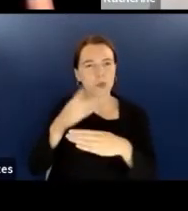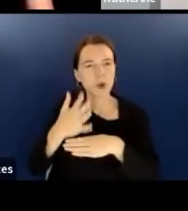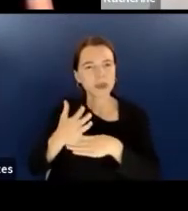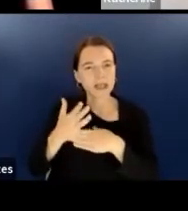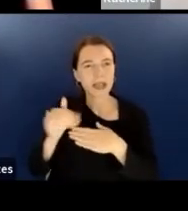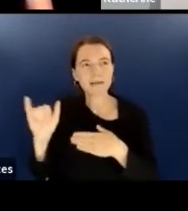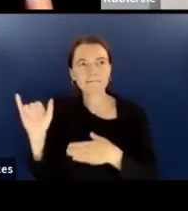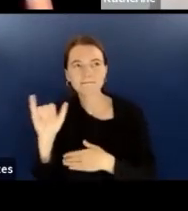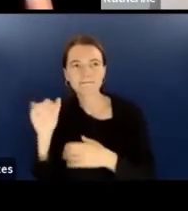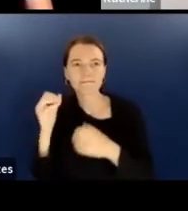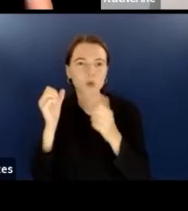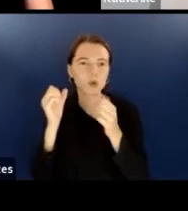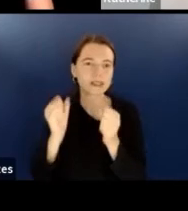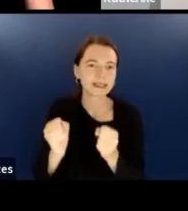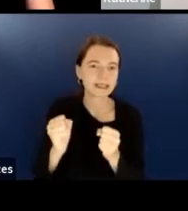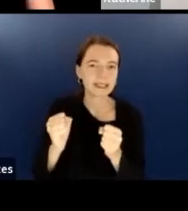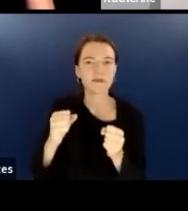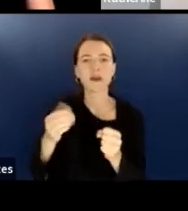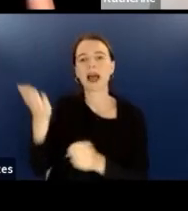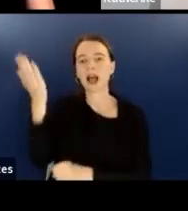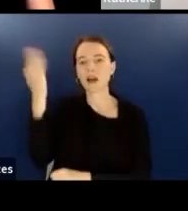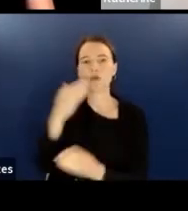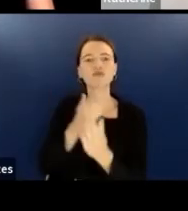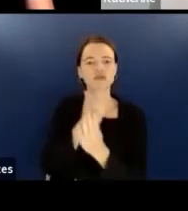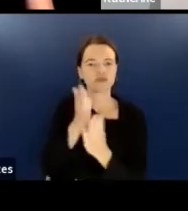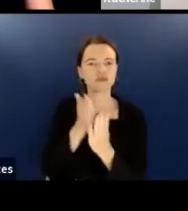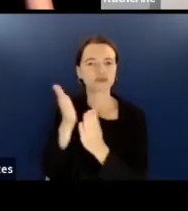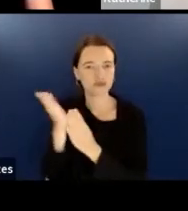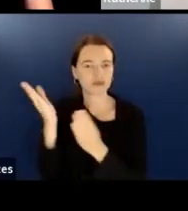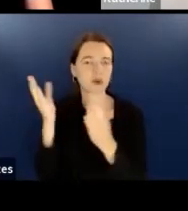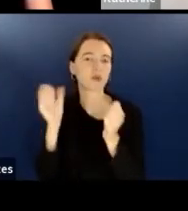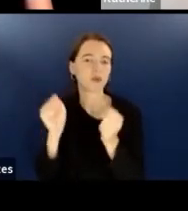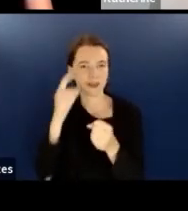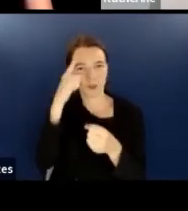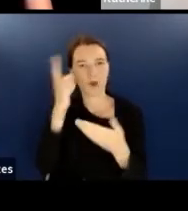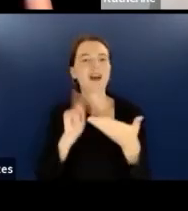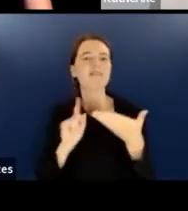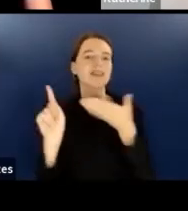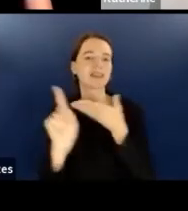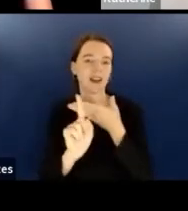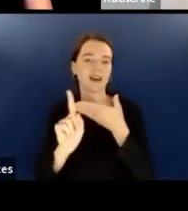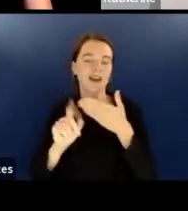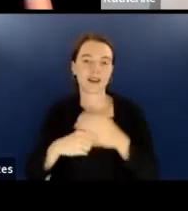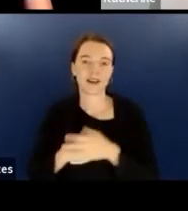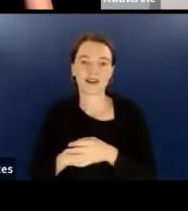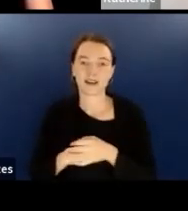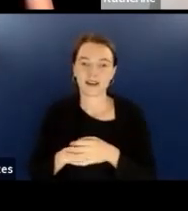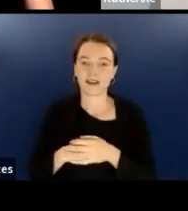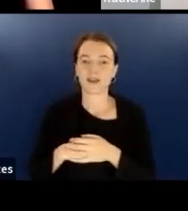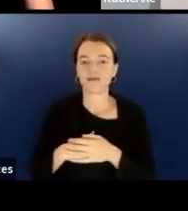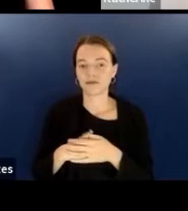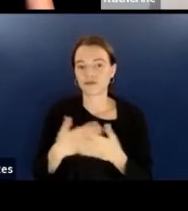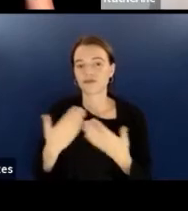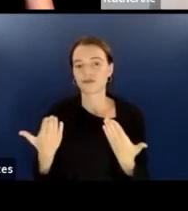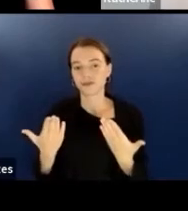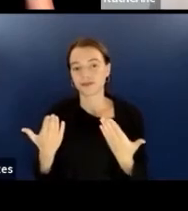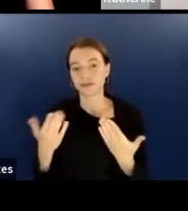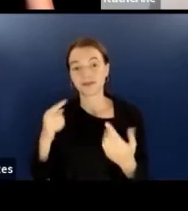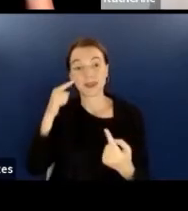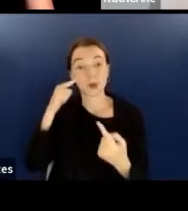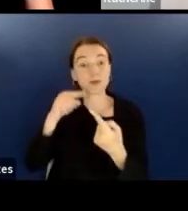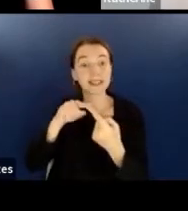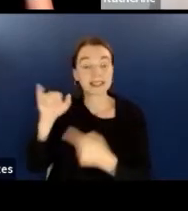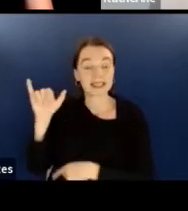mettait en image différentes possibilités de présentation de l'avatar et surtout nous permettait de